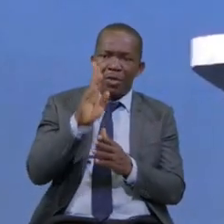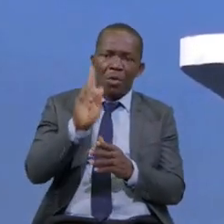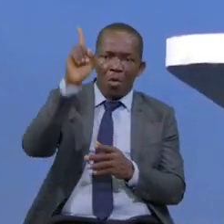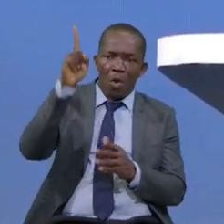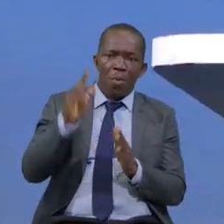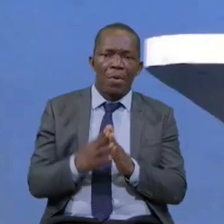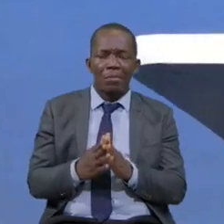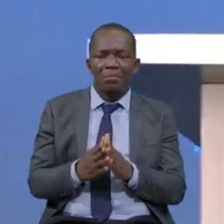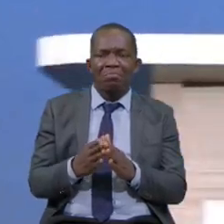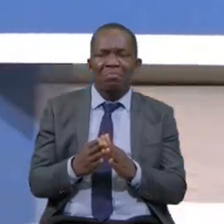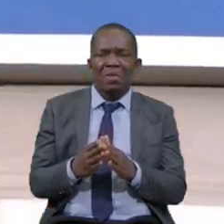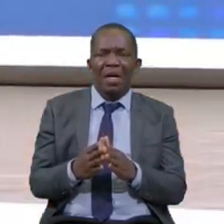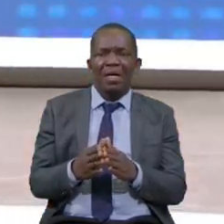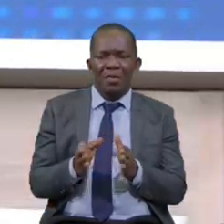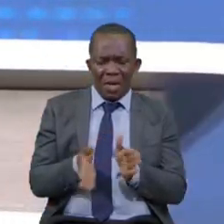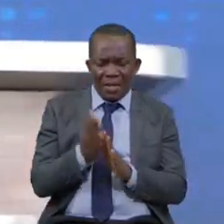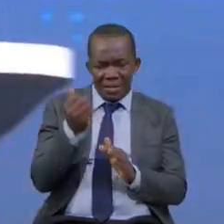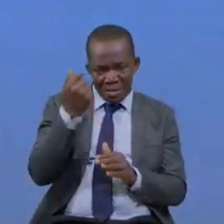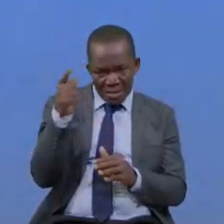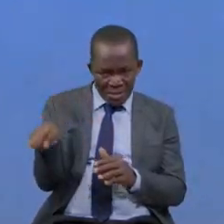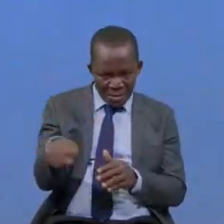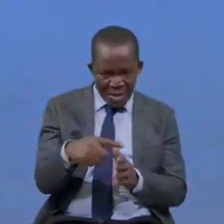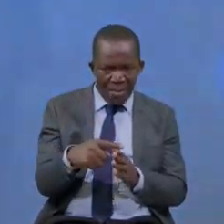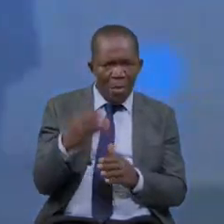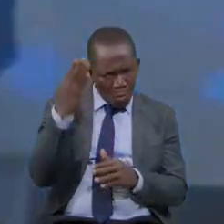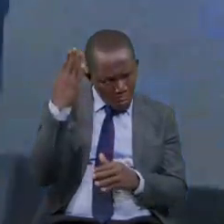Tu demandes pourquoi? Tu es chrétien depuis toutes ces années-là.